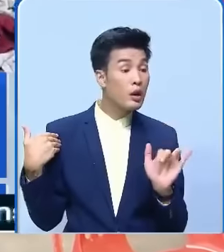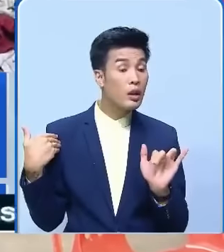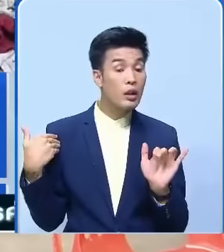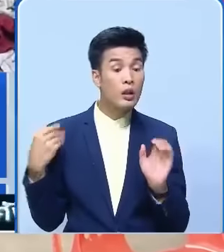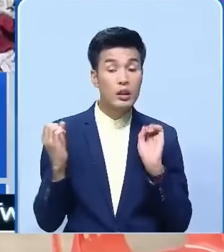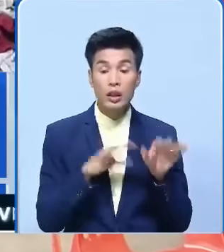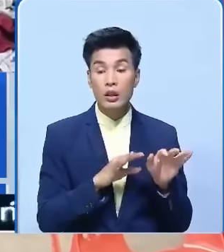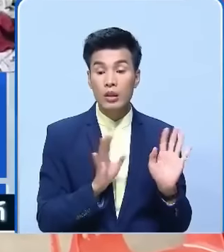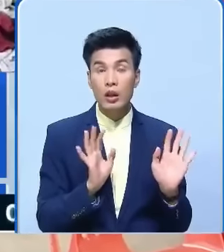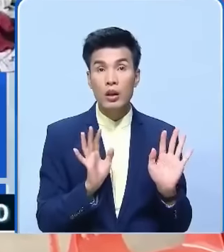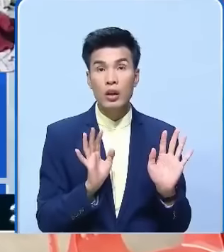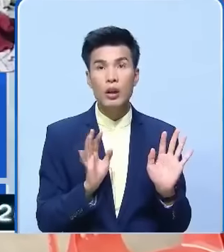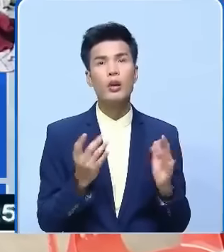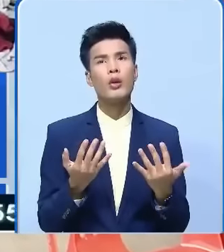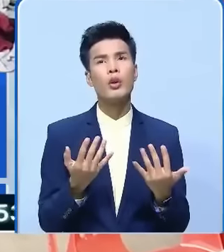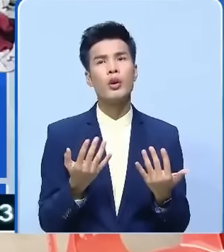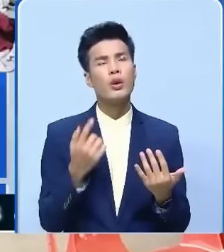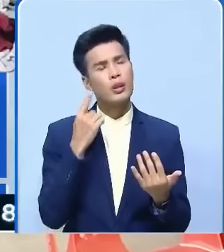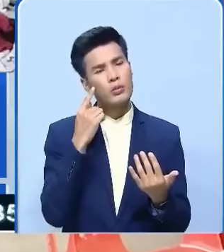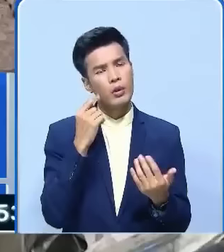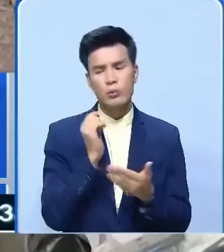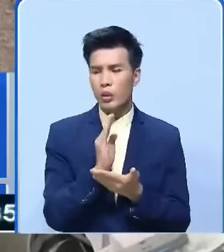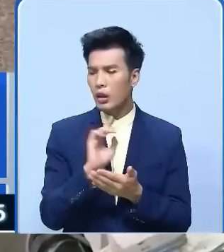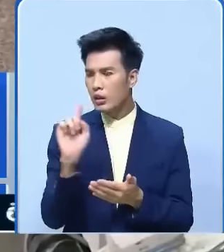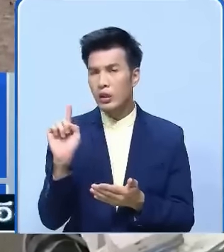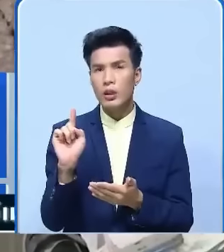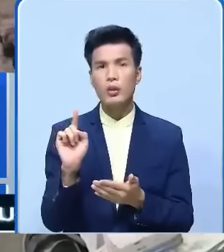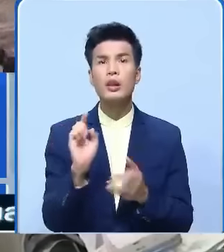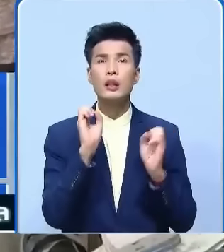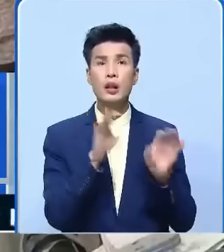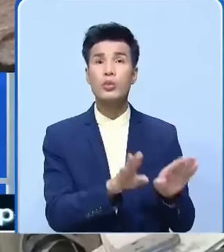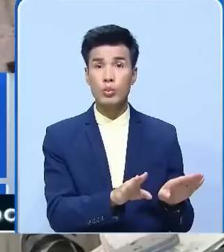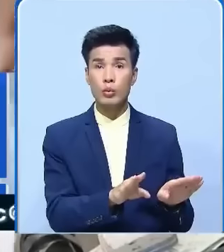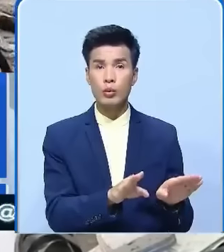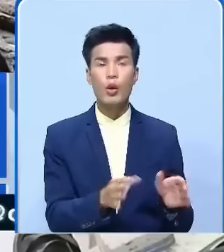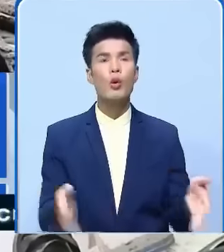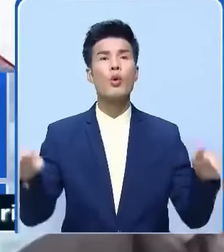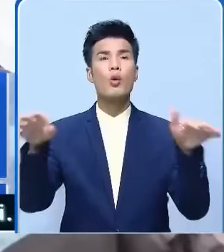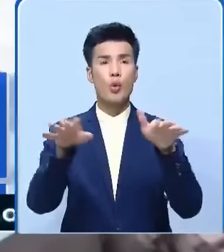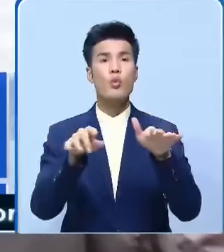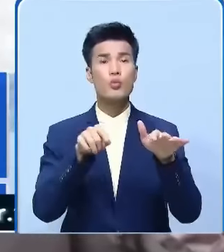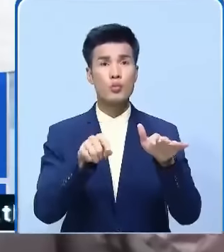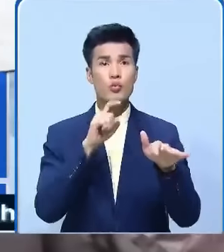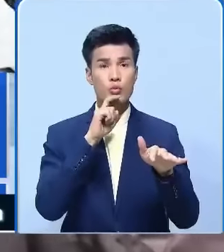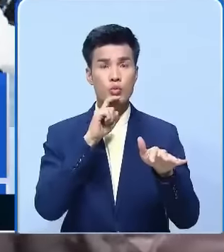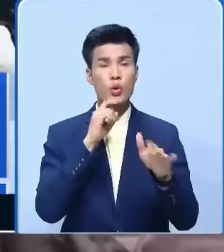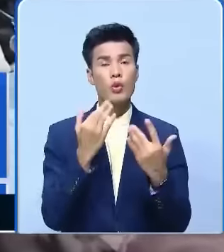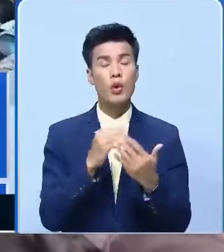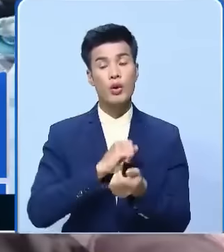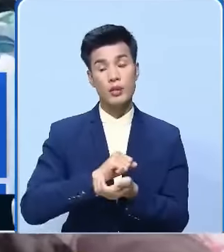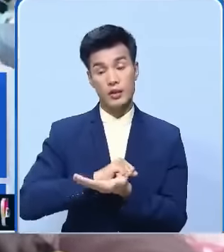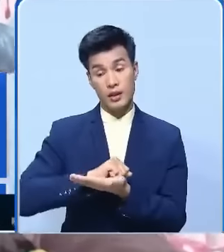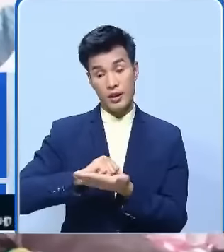ทิ้งก็จะไปบริจาคตรงอื่นต่อไม่ได้ก็ต้องทิ้งถูกไหมก็จะกองรวมกันเอาไว้แบบนี้ก่อนเดี๋ยวบิ๊กคลีนิ่งอะ